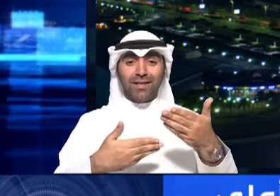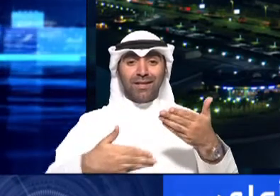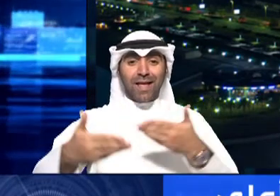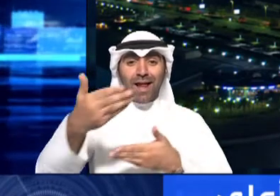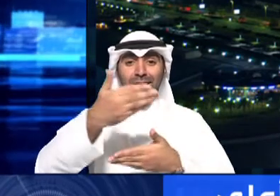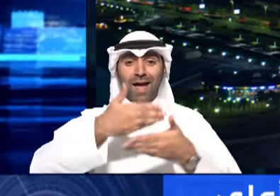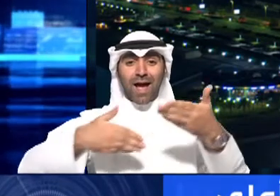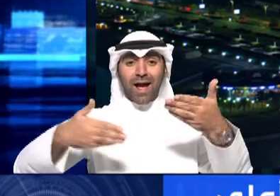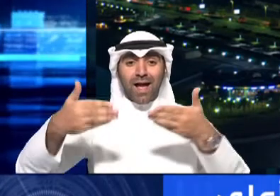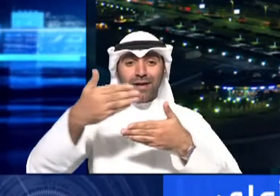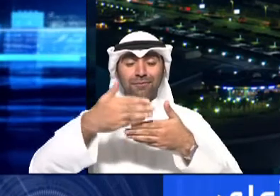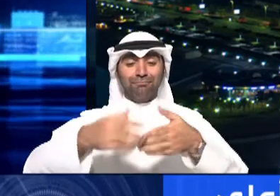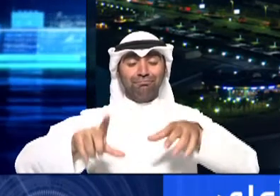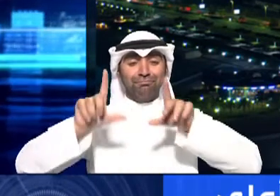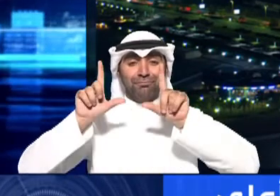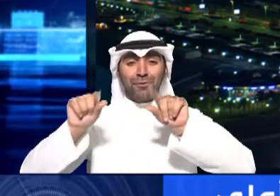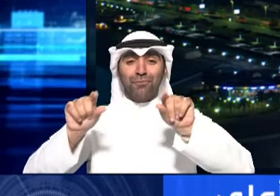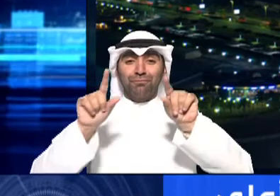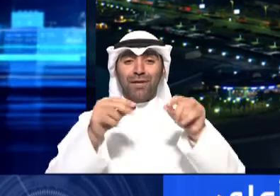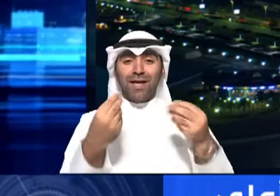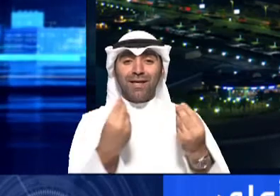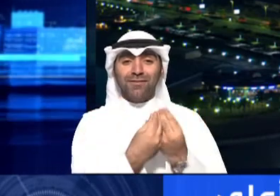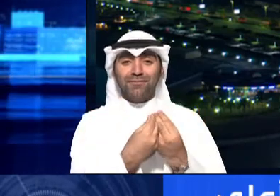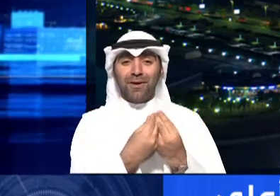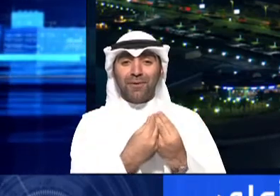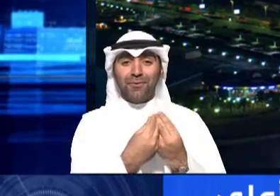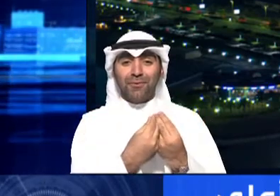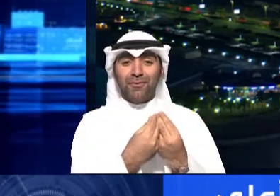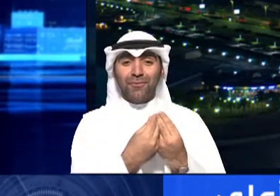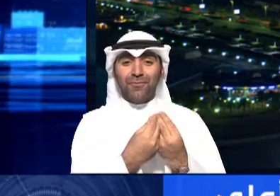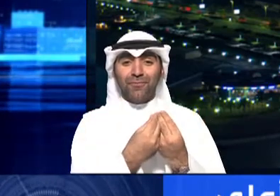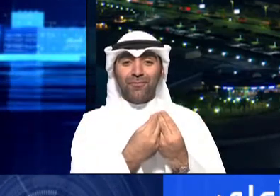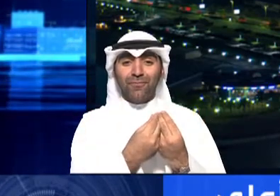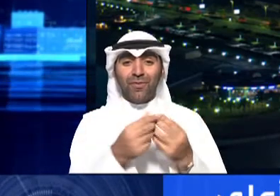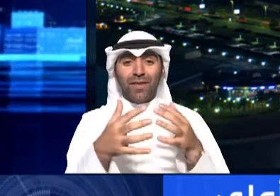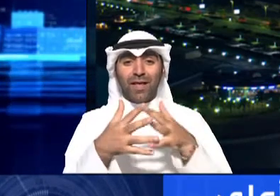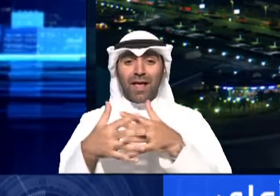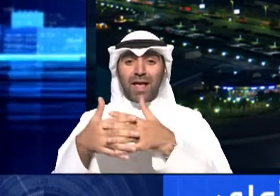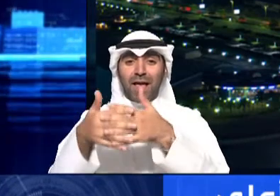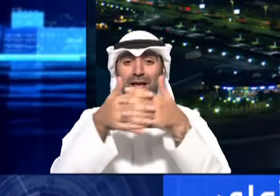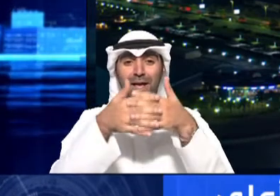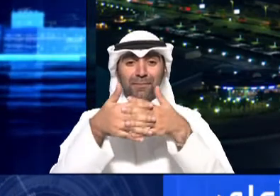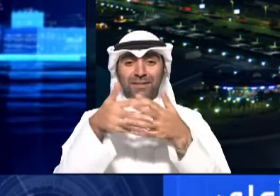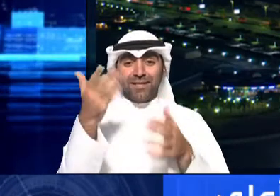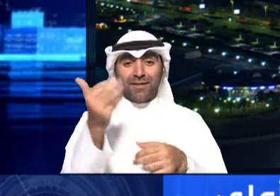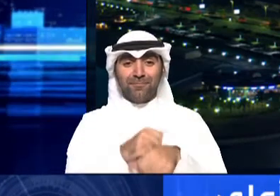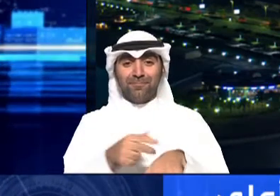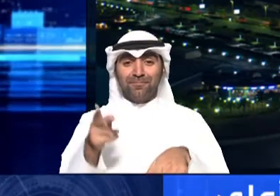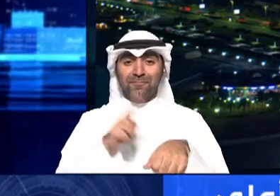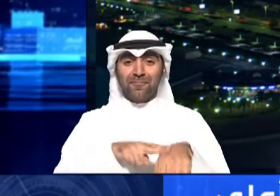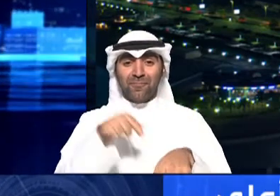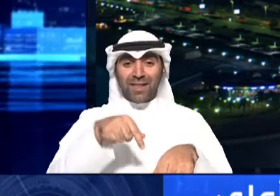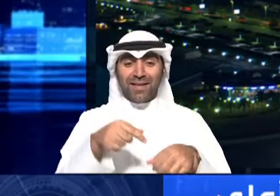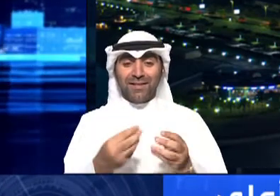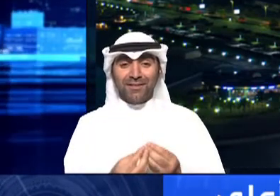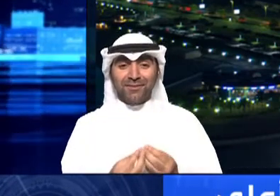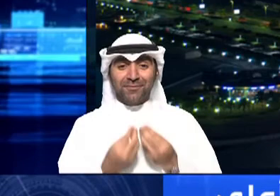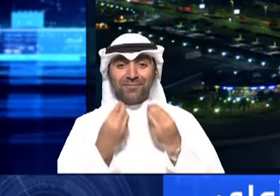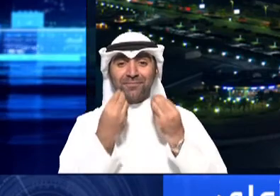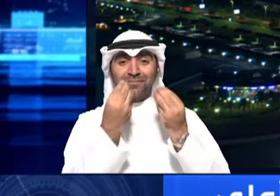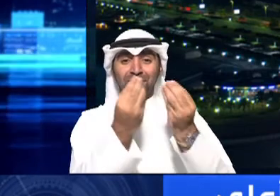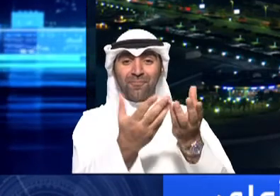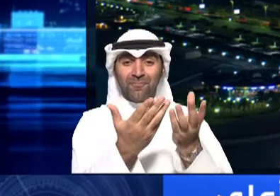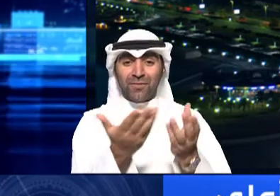السلم والأمن الدوليين. ولا يفوتنا اللقب اللي يحمله صاحب السمو